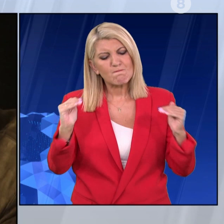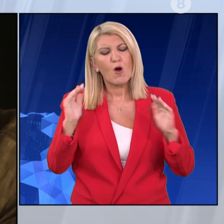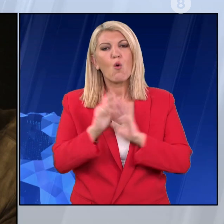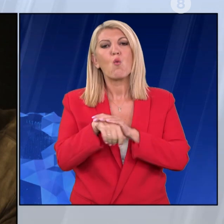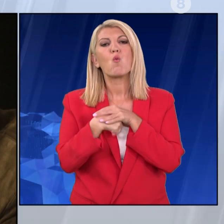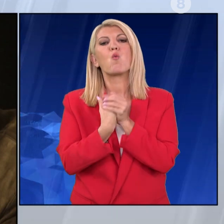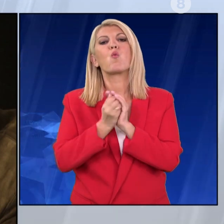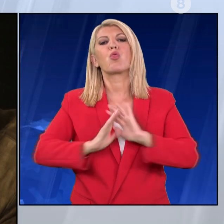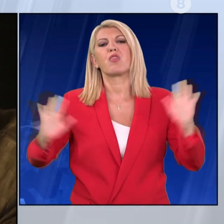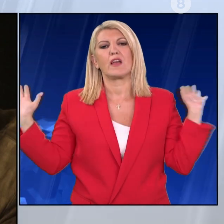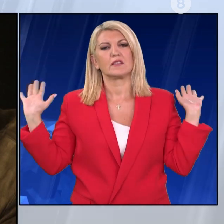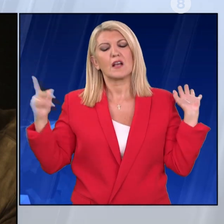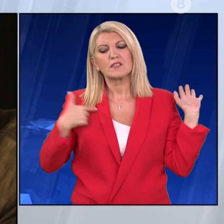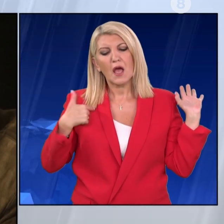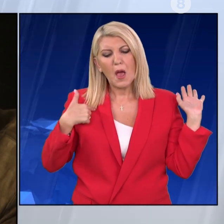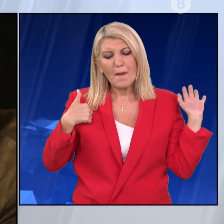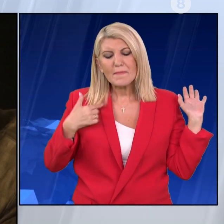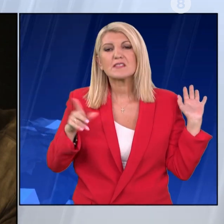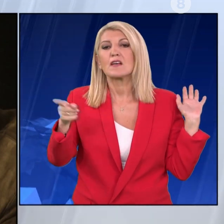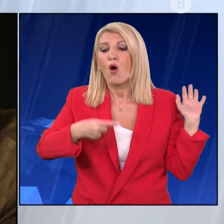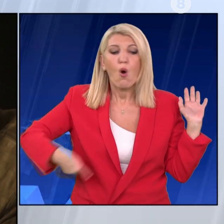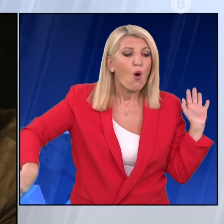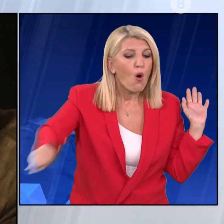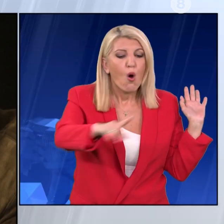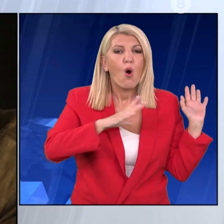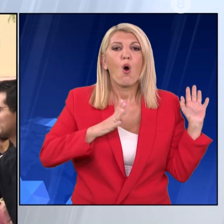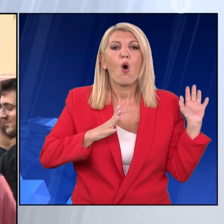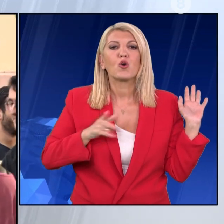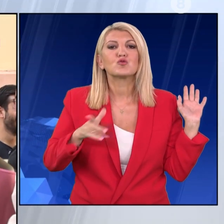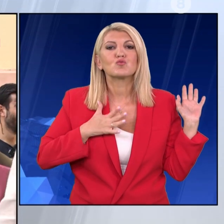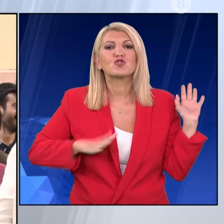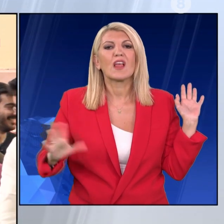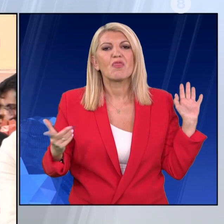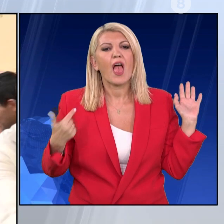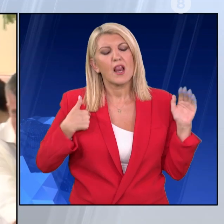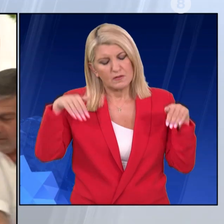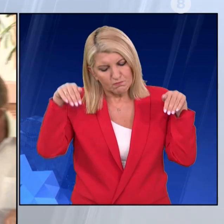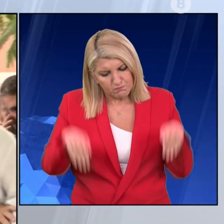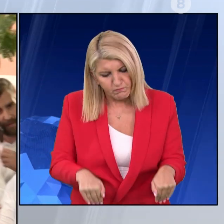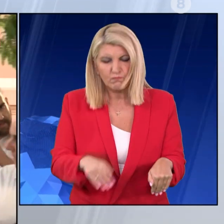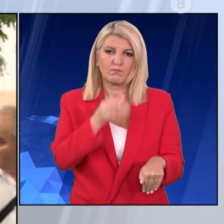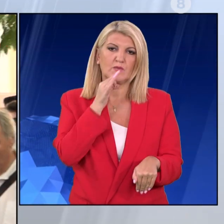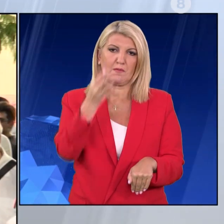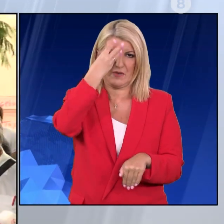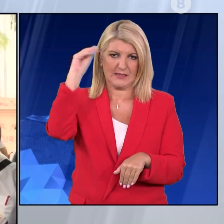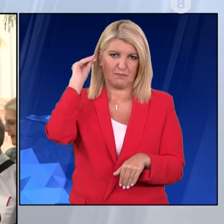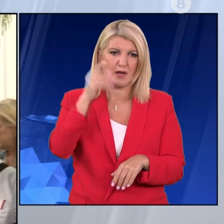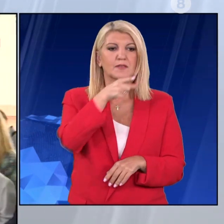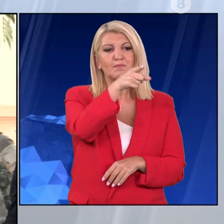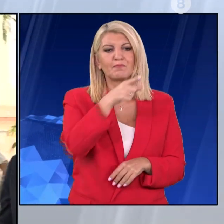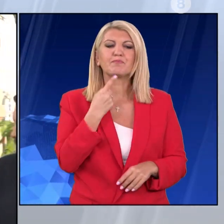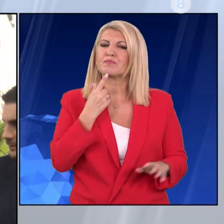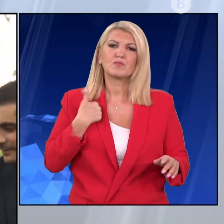πειθαρχούμε σε ότι αποφασίσουν τα μέλη μας αυτή είναι η αμετακίνητη ψ του δε δεν το πιστεύω καθόλου είμαι μέσα στο